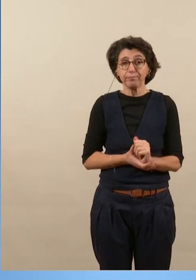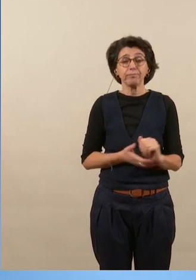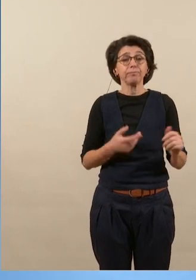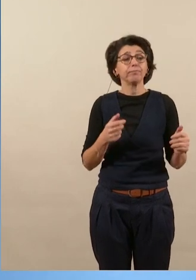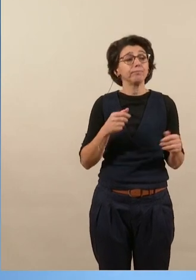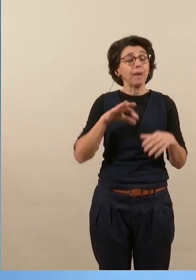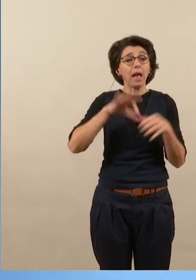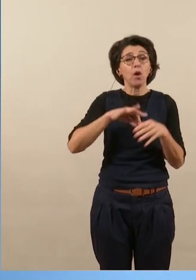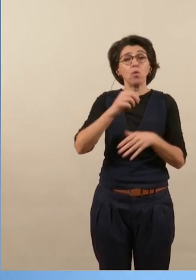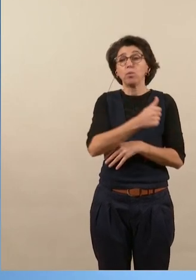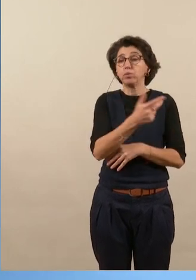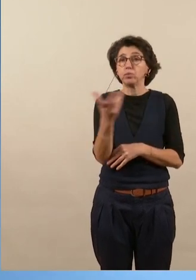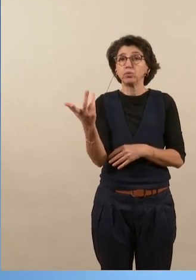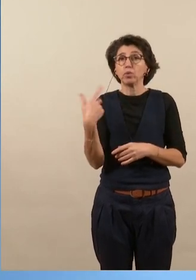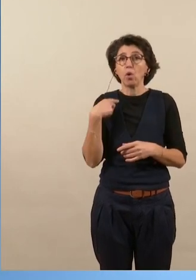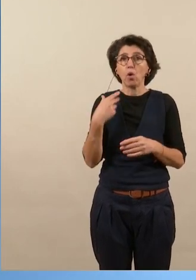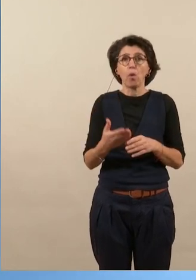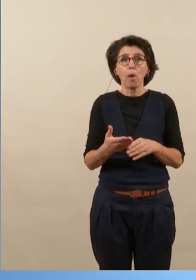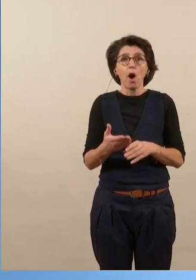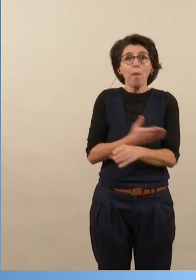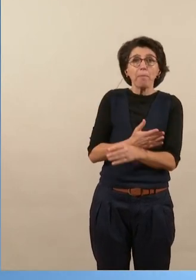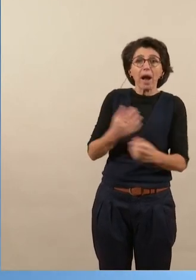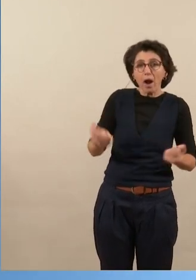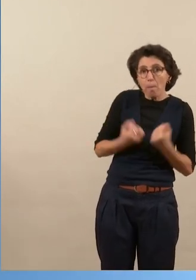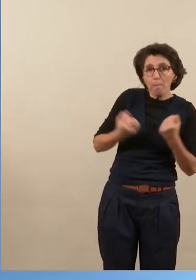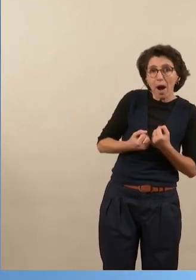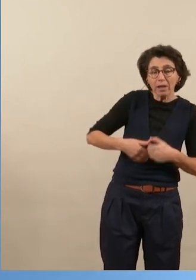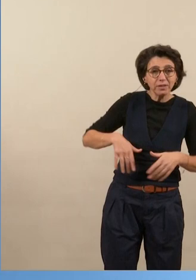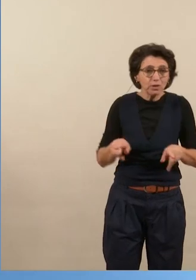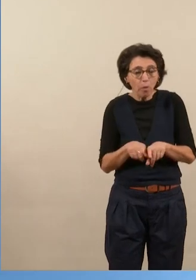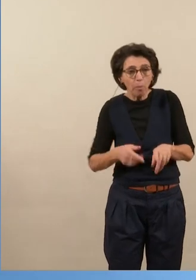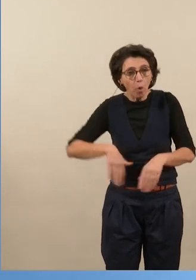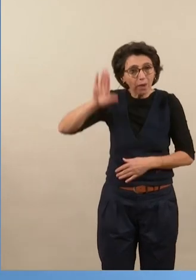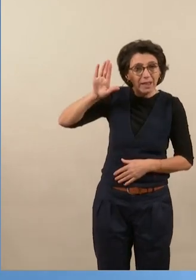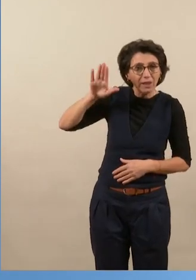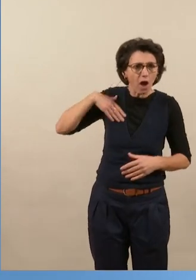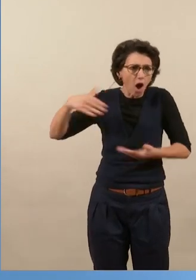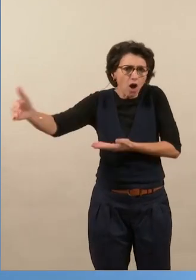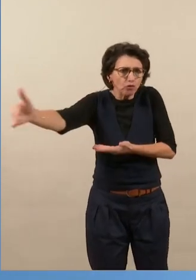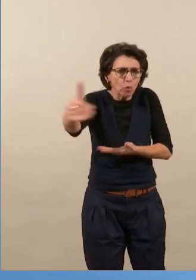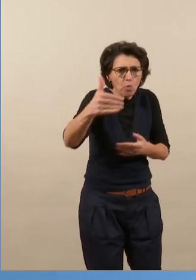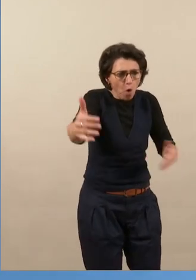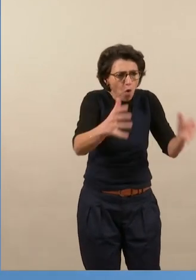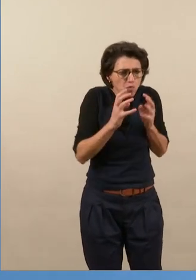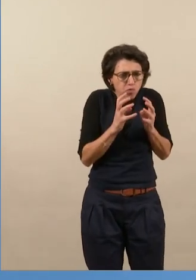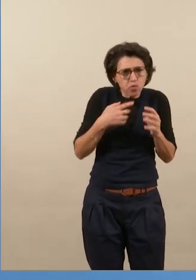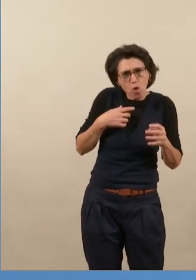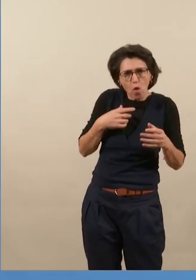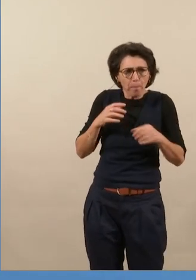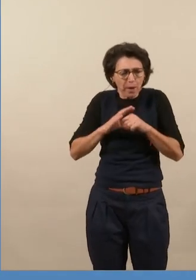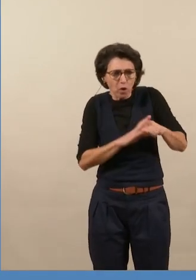certains se positionner presque en précampagne donc appelant des rassemblement appelant à des